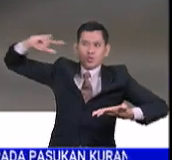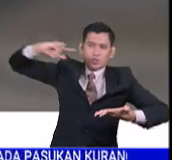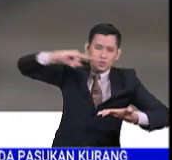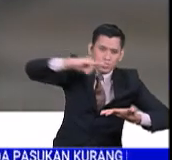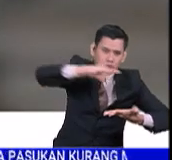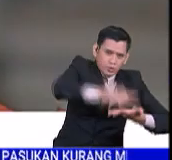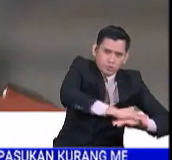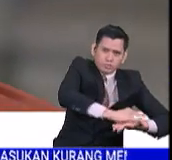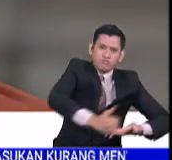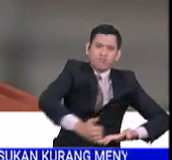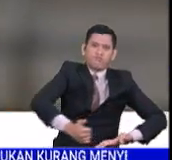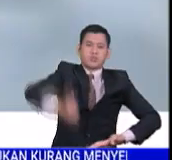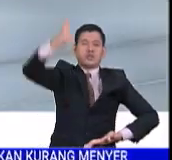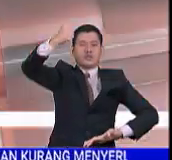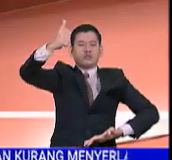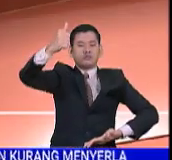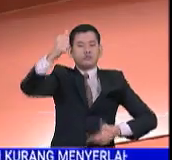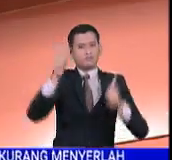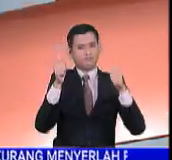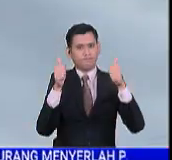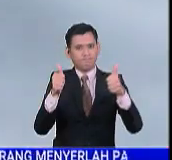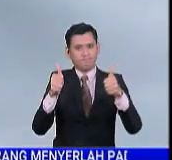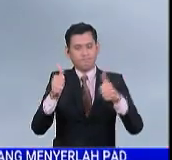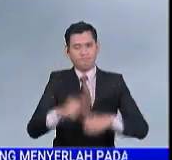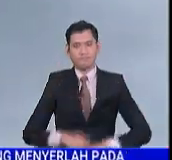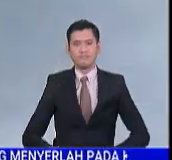juruterbang berkenaan.